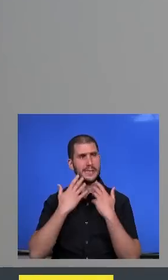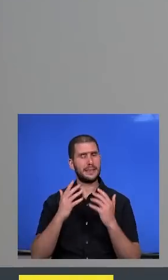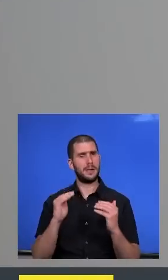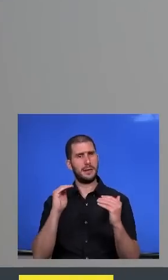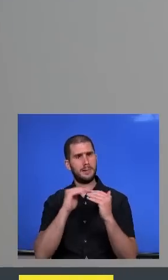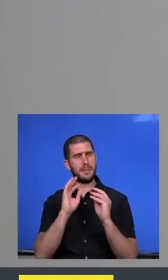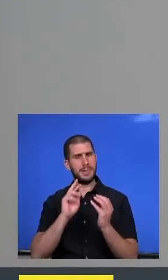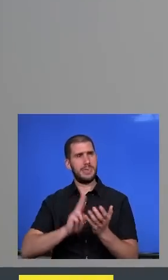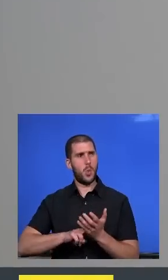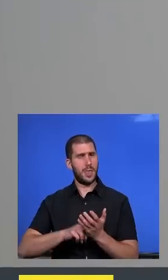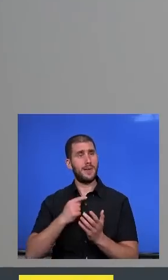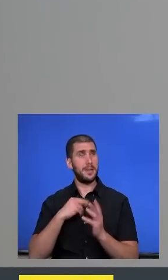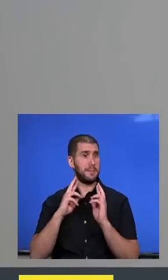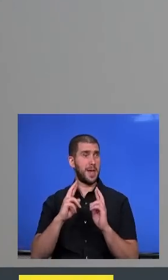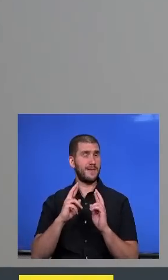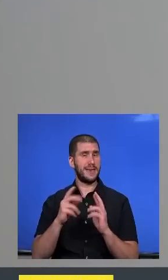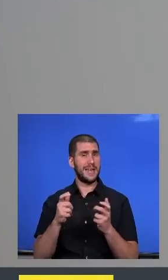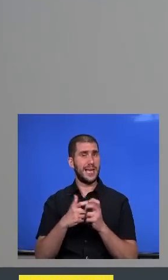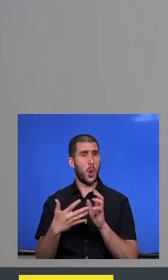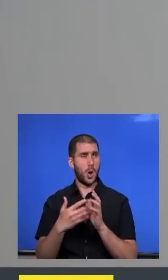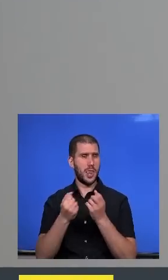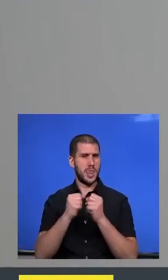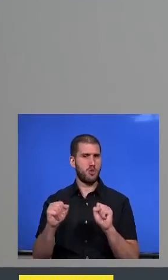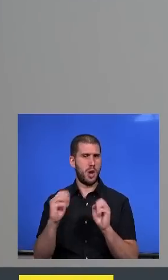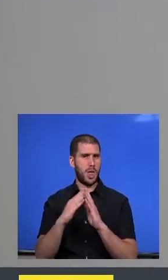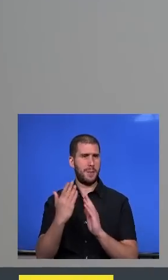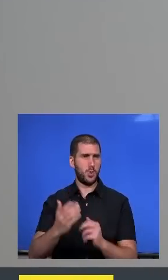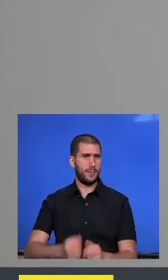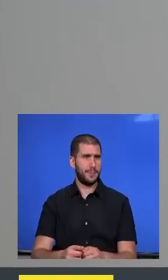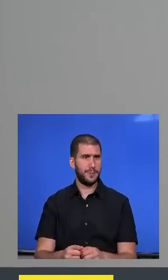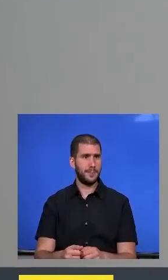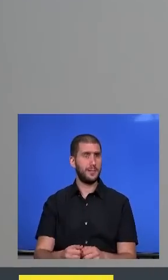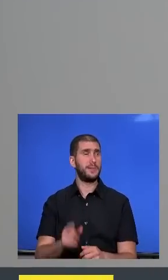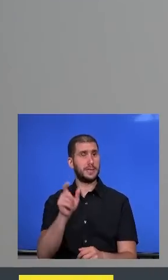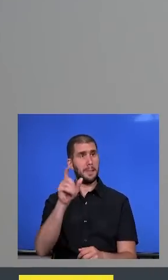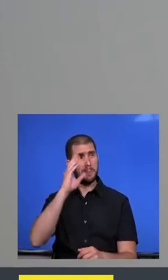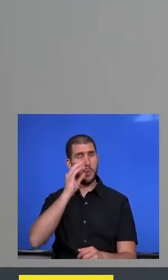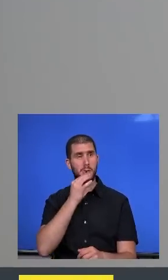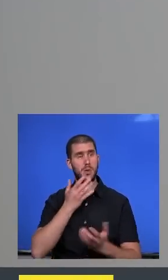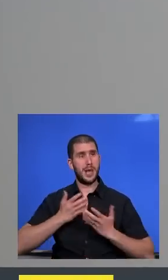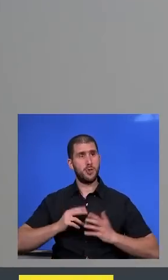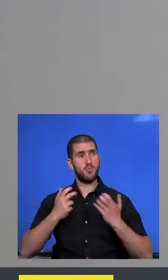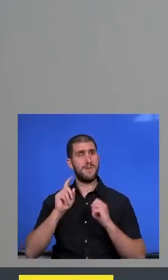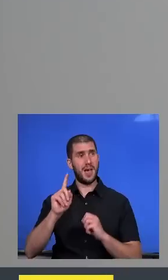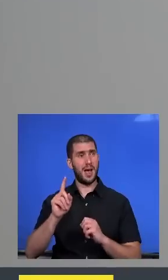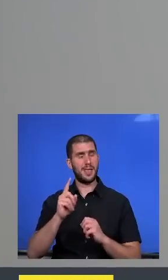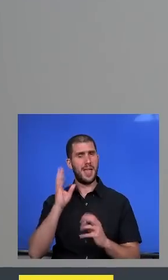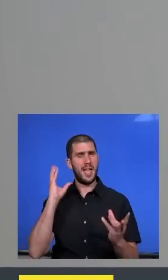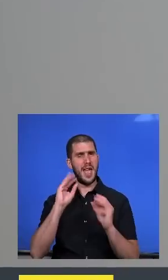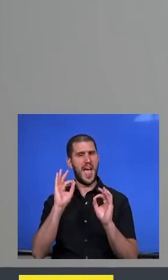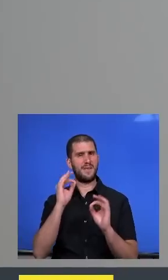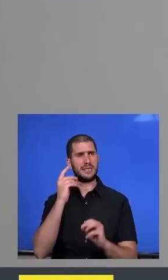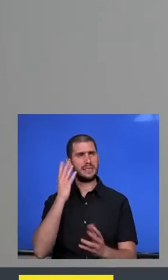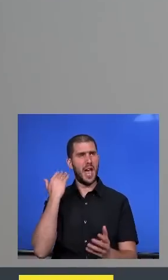תתאמת כנכונה ואני תקווה שהיחידה החוקרת תשחרר אותו לביתו. מדובר בבחור יליד 1981, ללא כל עבר